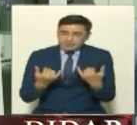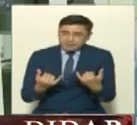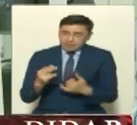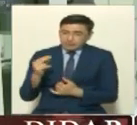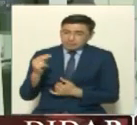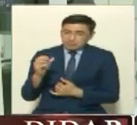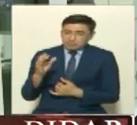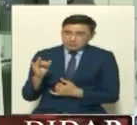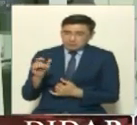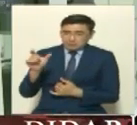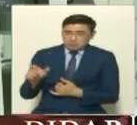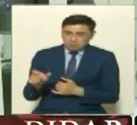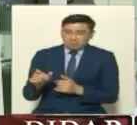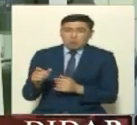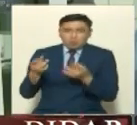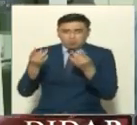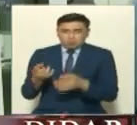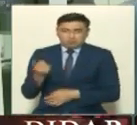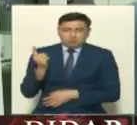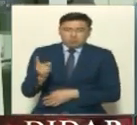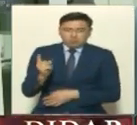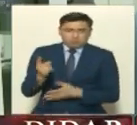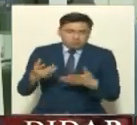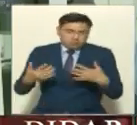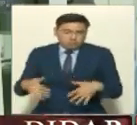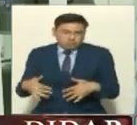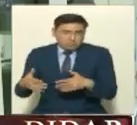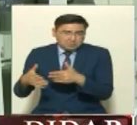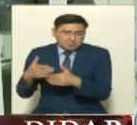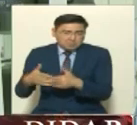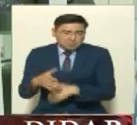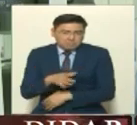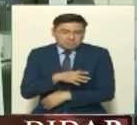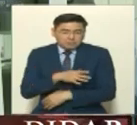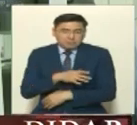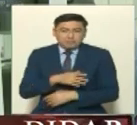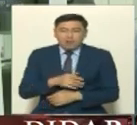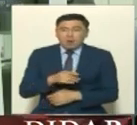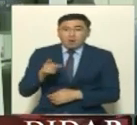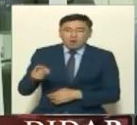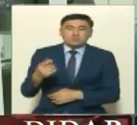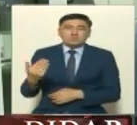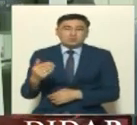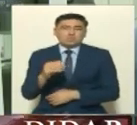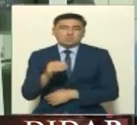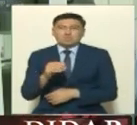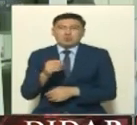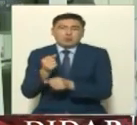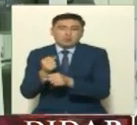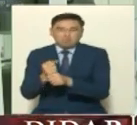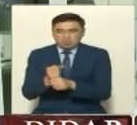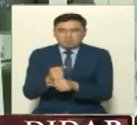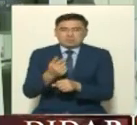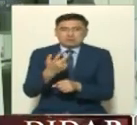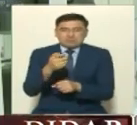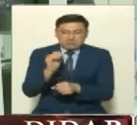исполнителя наказали в виде строгого выговора за то, что он получил полную оплату своих услуг в размере